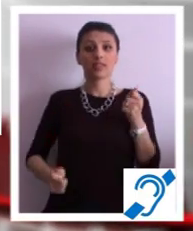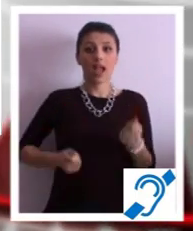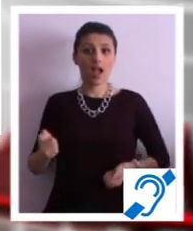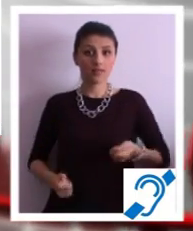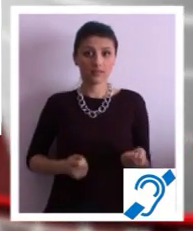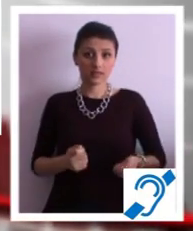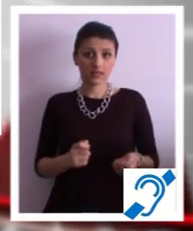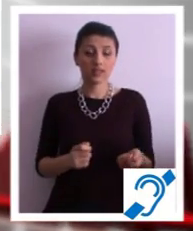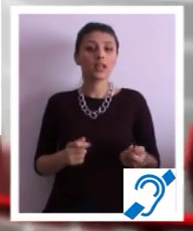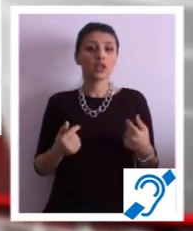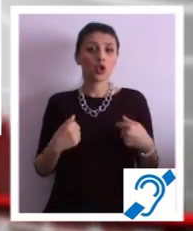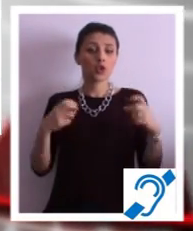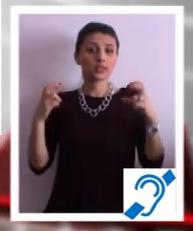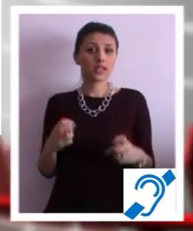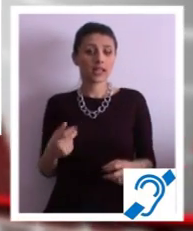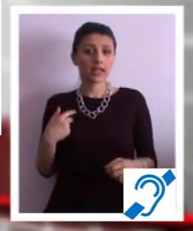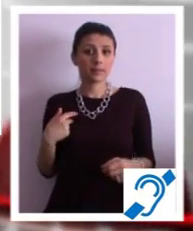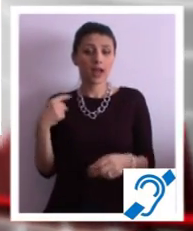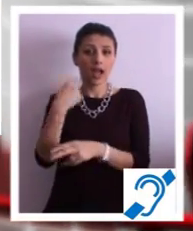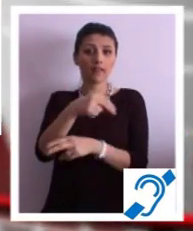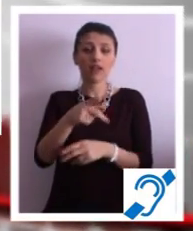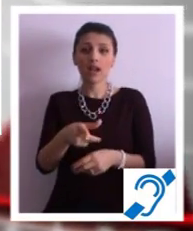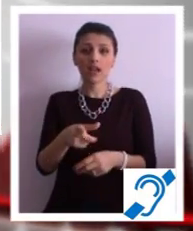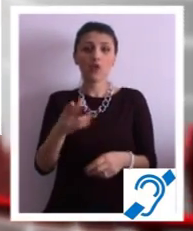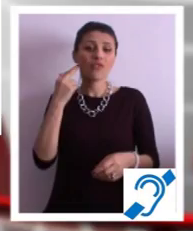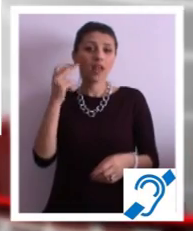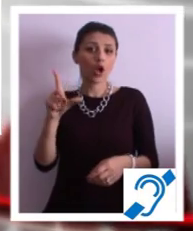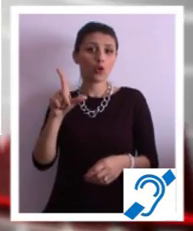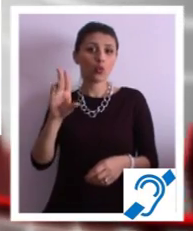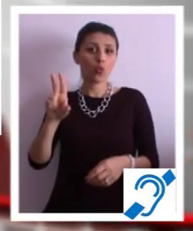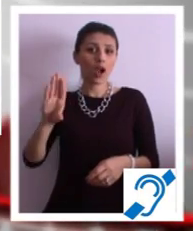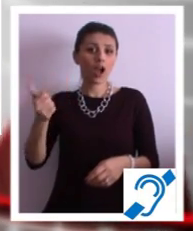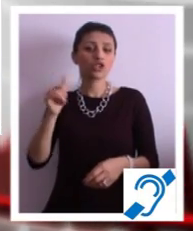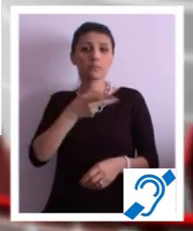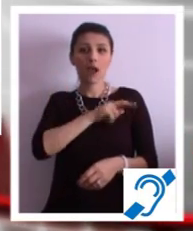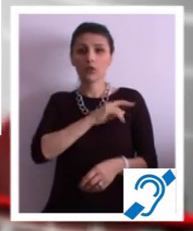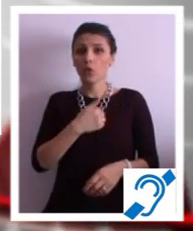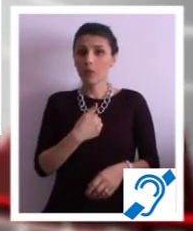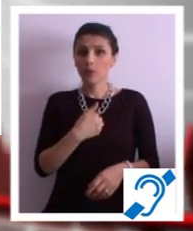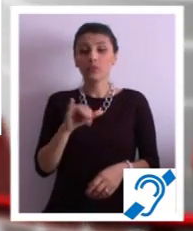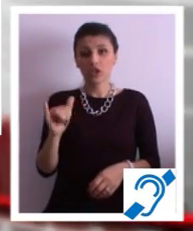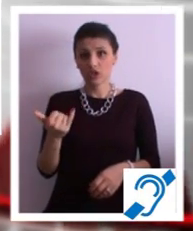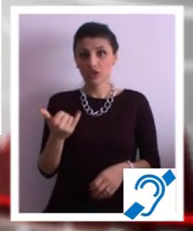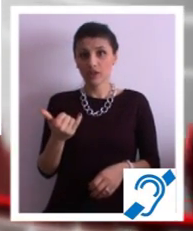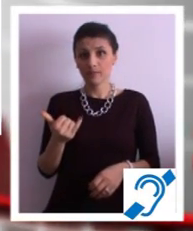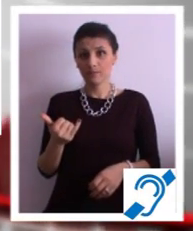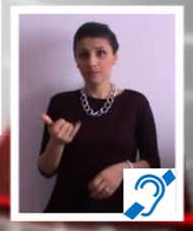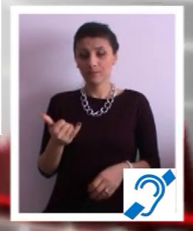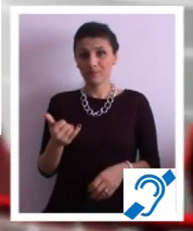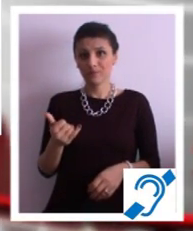dansuri, eu stăteam afară cu Luca și cu martorul meu. Și